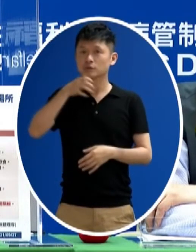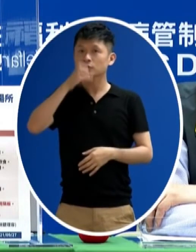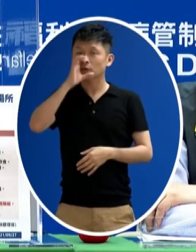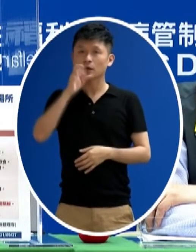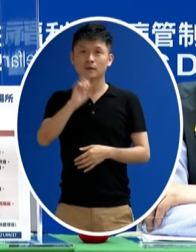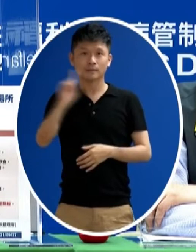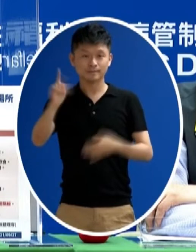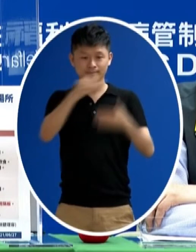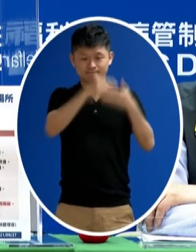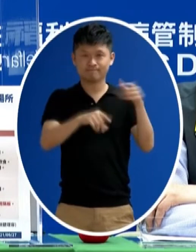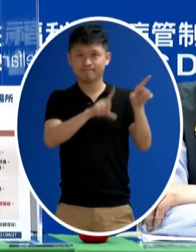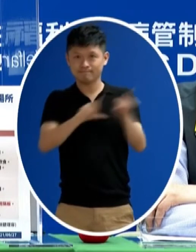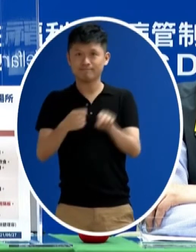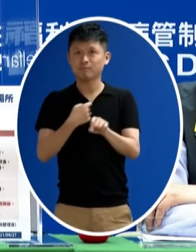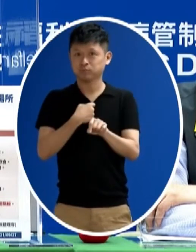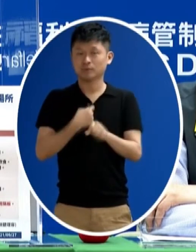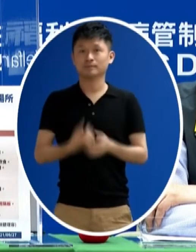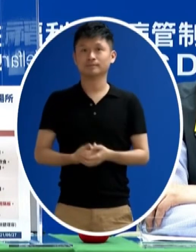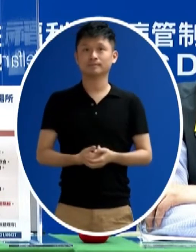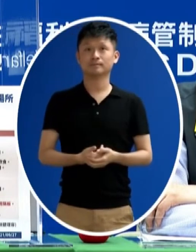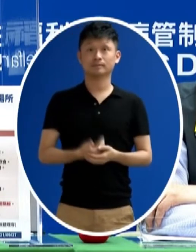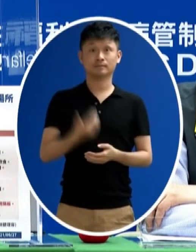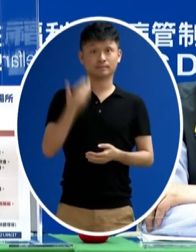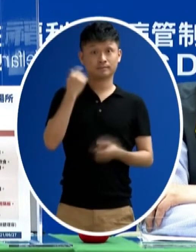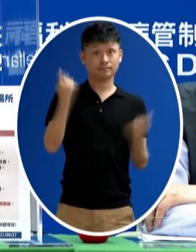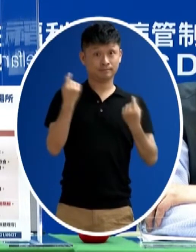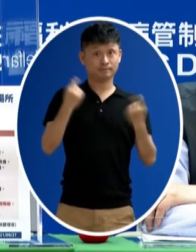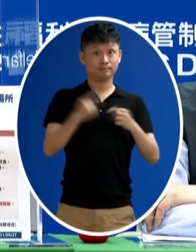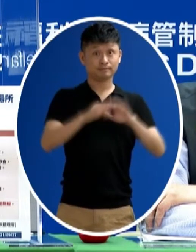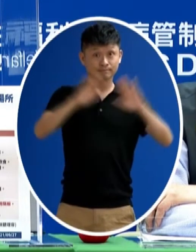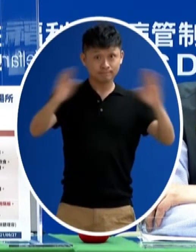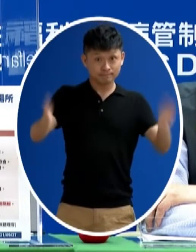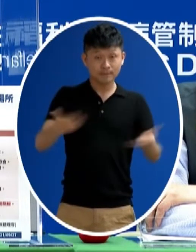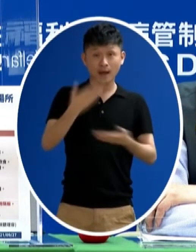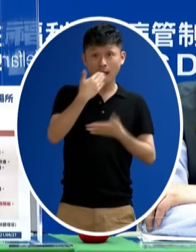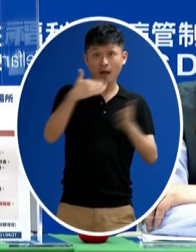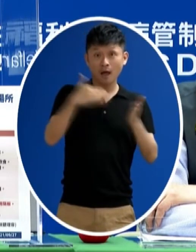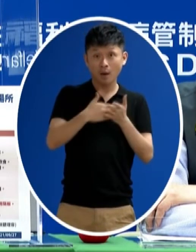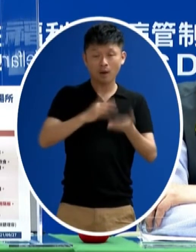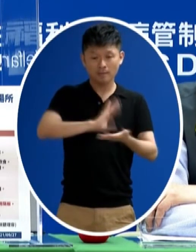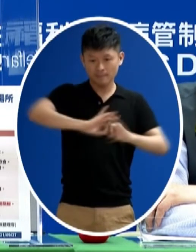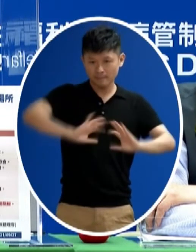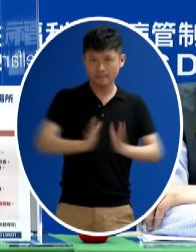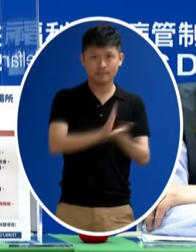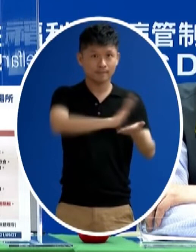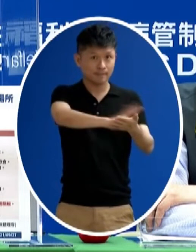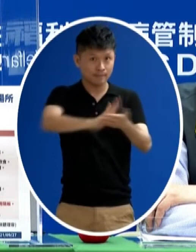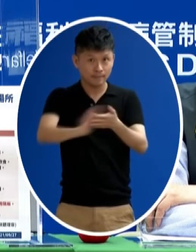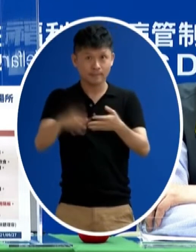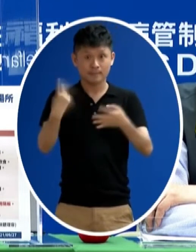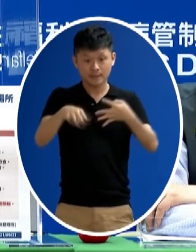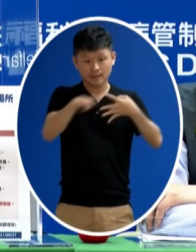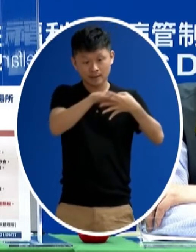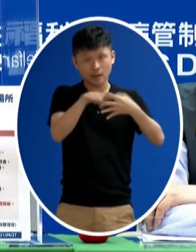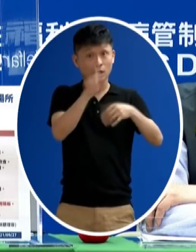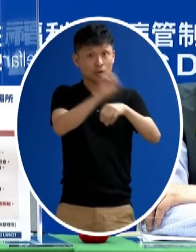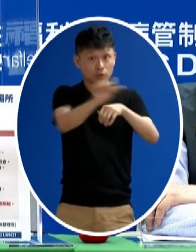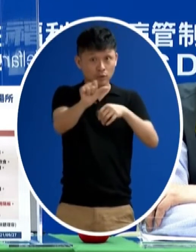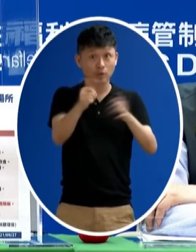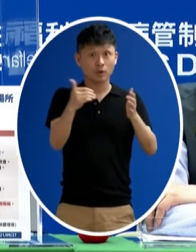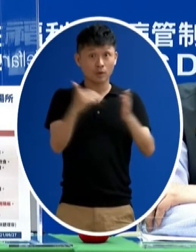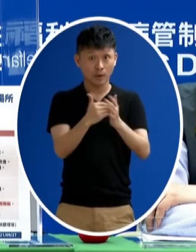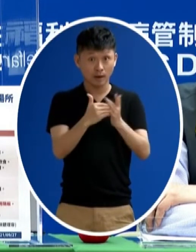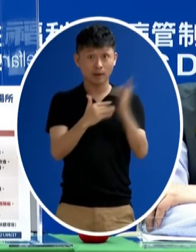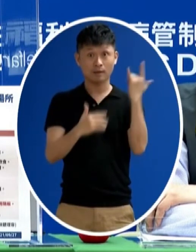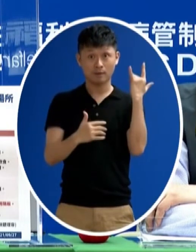关的规范，游具及桌面使用应立即清消，那间隔至少15分钟才供下一组的